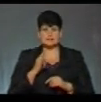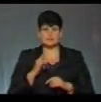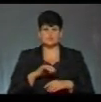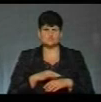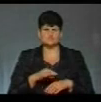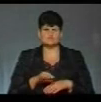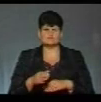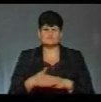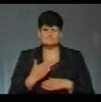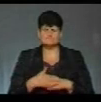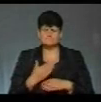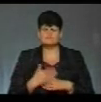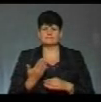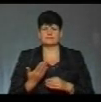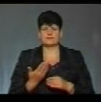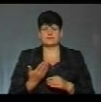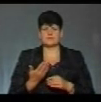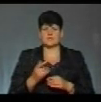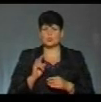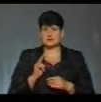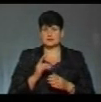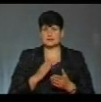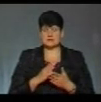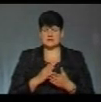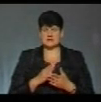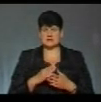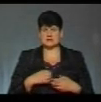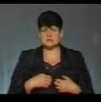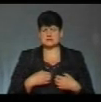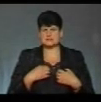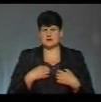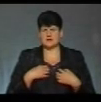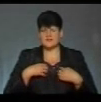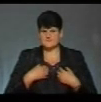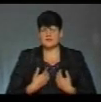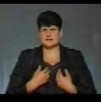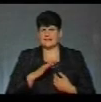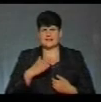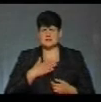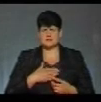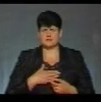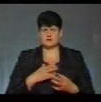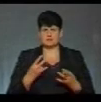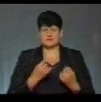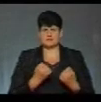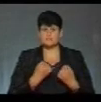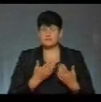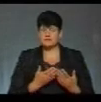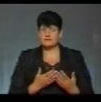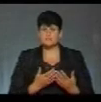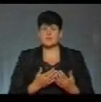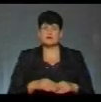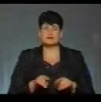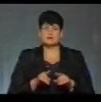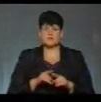б'ють, так чи карають, і в дитини є оцей відчай, страх, ну, незадоволена потреба в безпеці. Також,